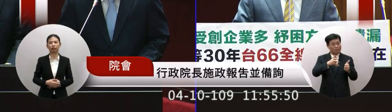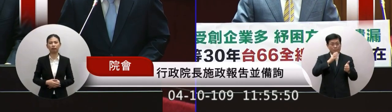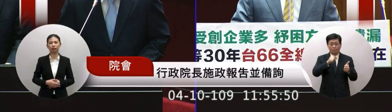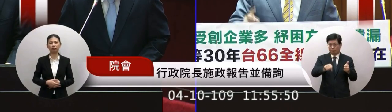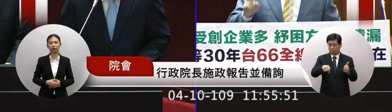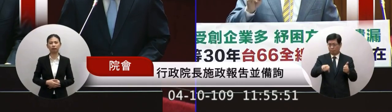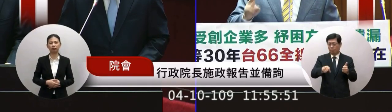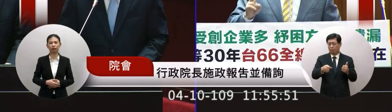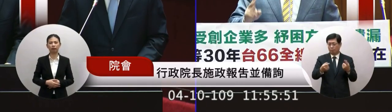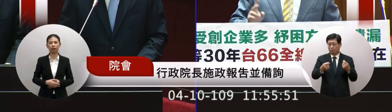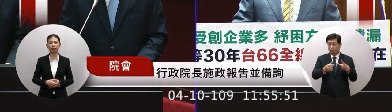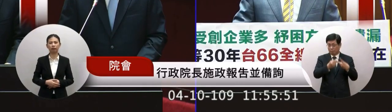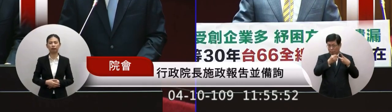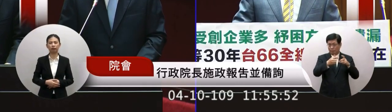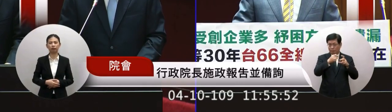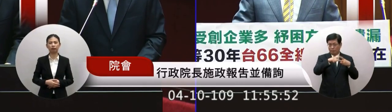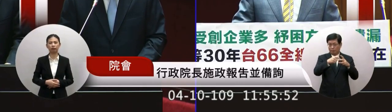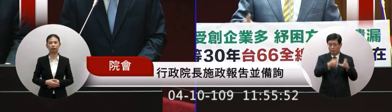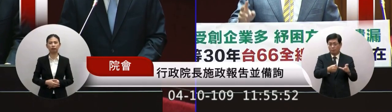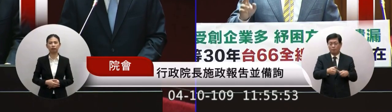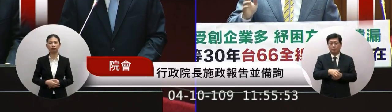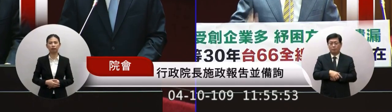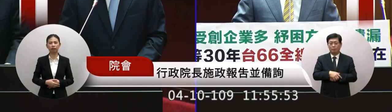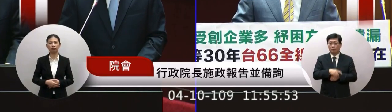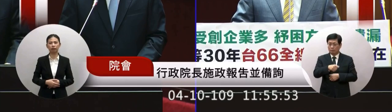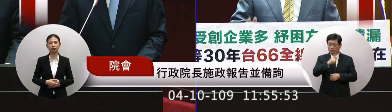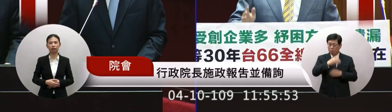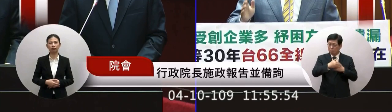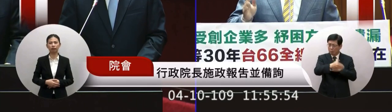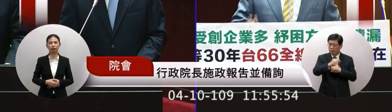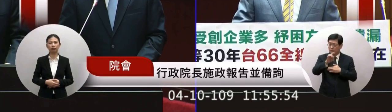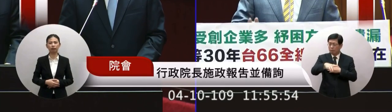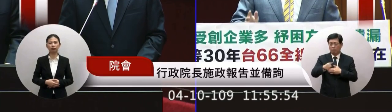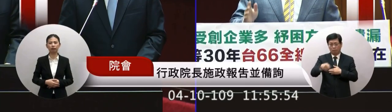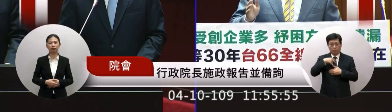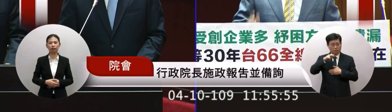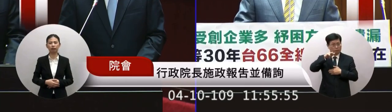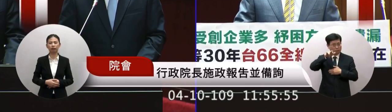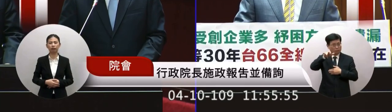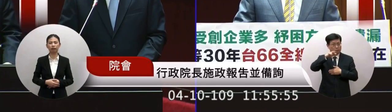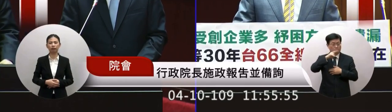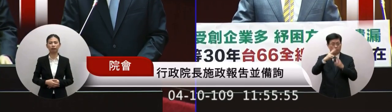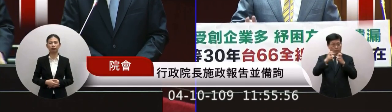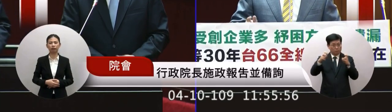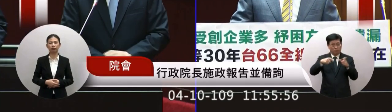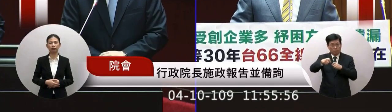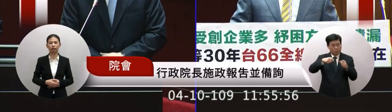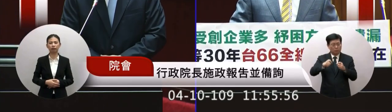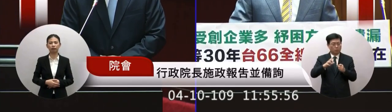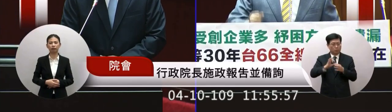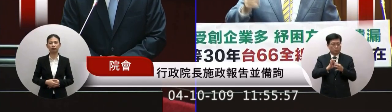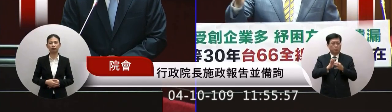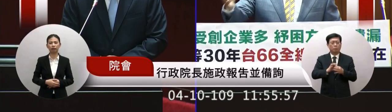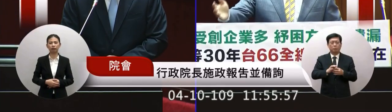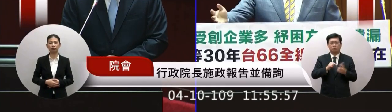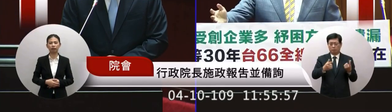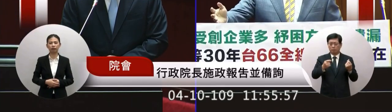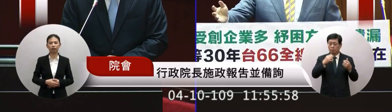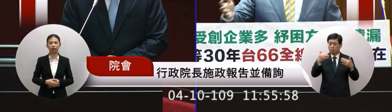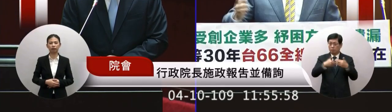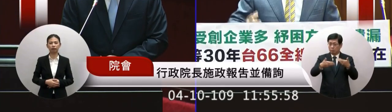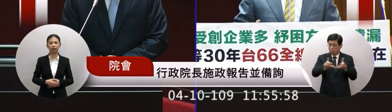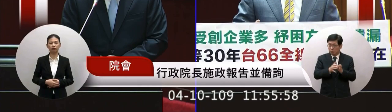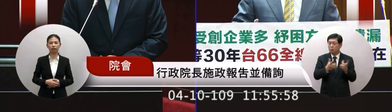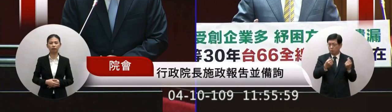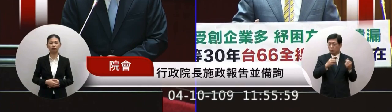就这个部分第二工区的进度，因为这个跟航空城计划的推动有关，那这个也跟交通部民